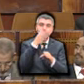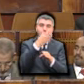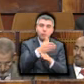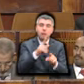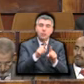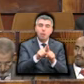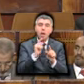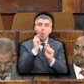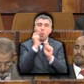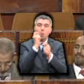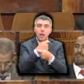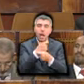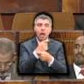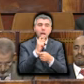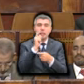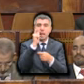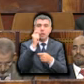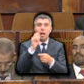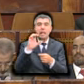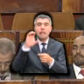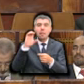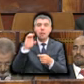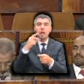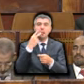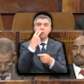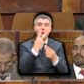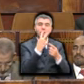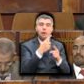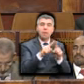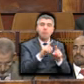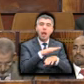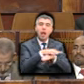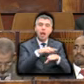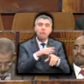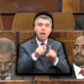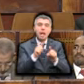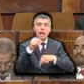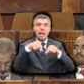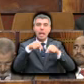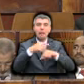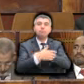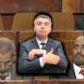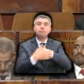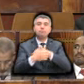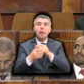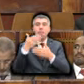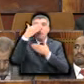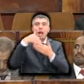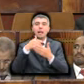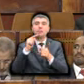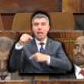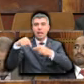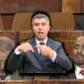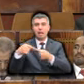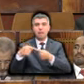بالنسبة للشرق أو لمدن الشمال أو لمدينة الدار البيضاء هي عمالات بدورها تعرف الفقر والهشاشة. بالتالي أصبح يولد حالة